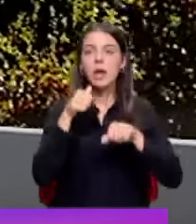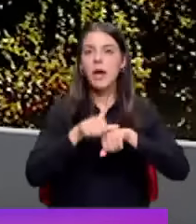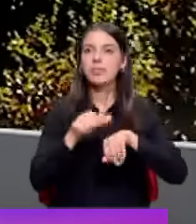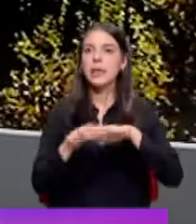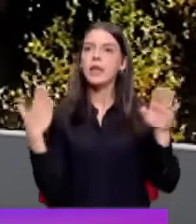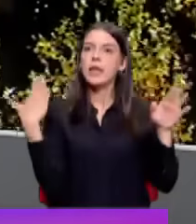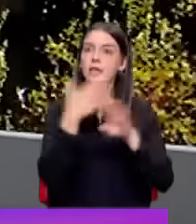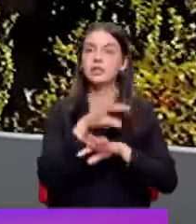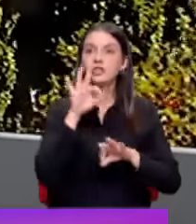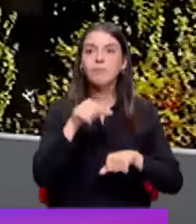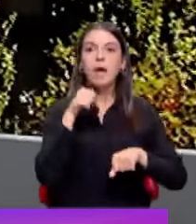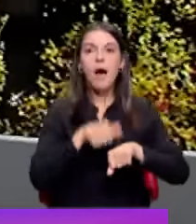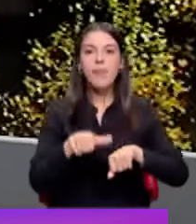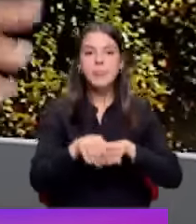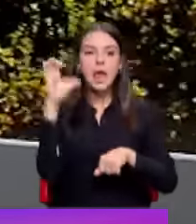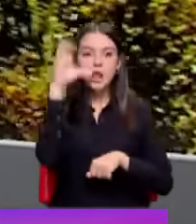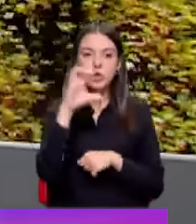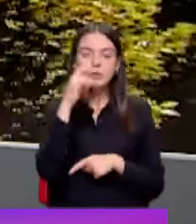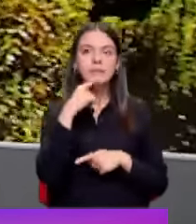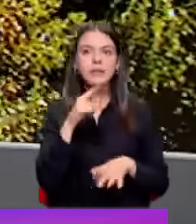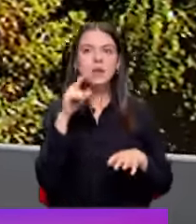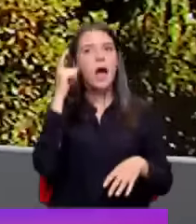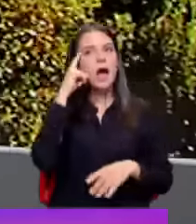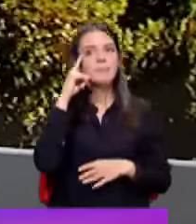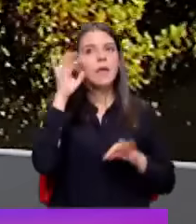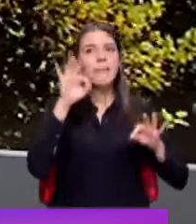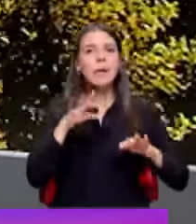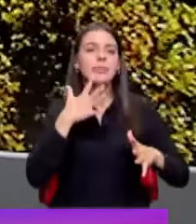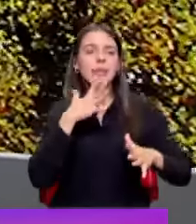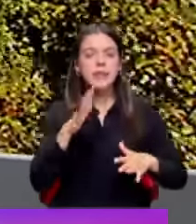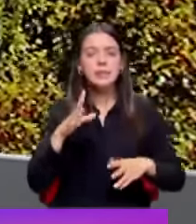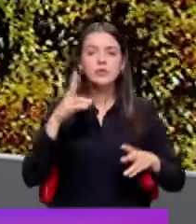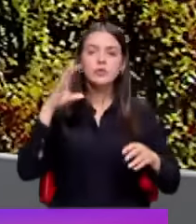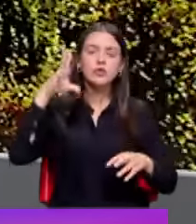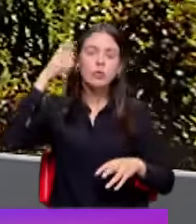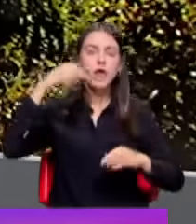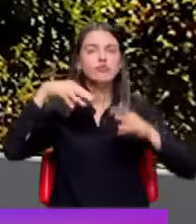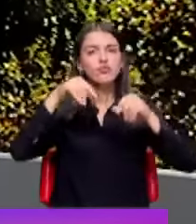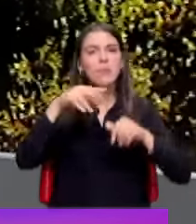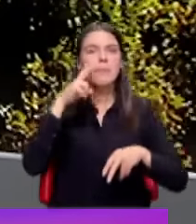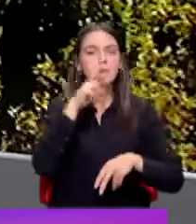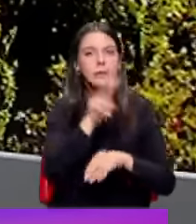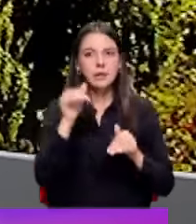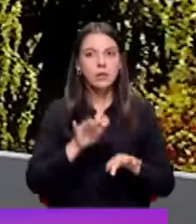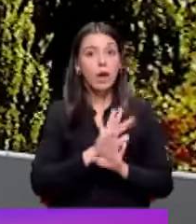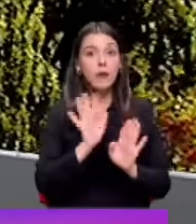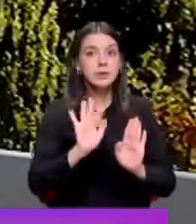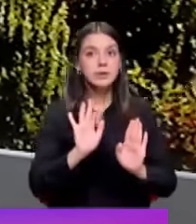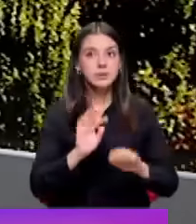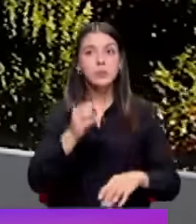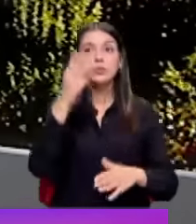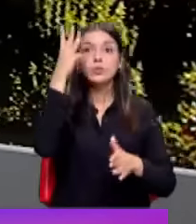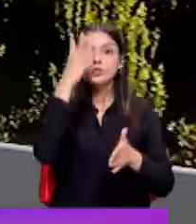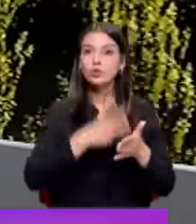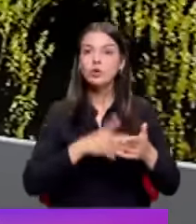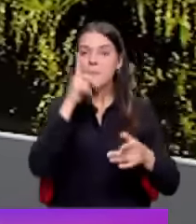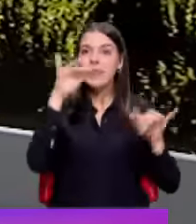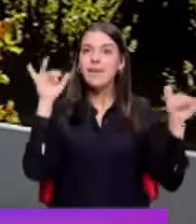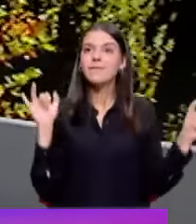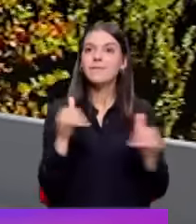doğru gideceğiz. Şimdi Antalya turizm deyince aklınıza deniz, güneş, kum manzarası geliyor olabilir. Hayır. Üçüncü kez bir